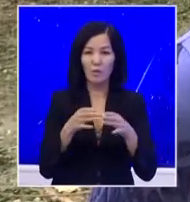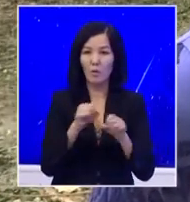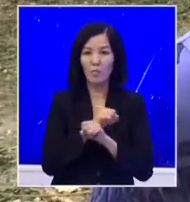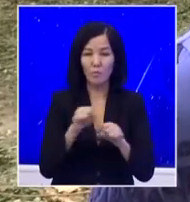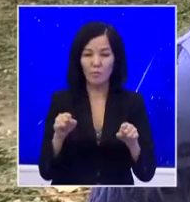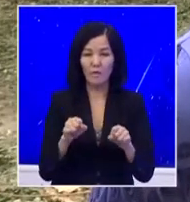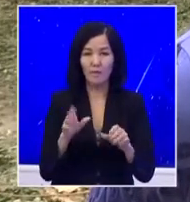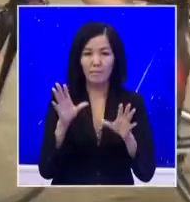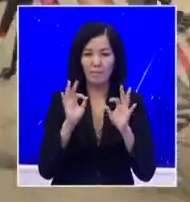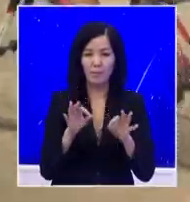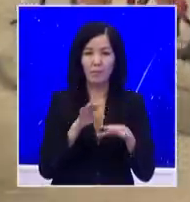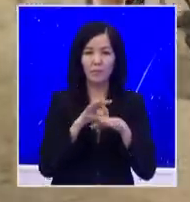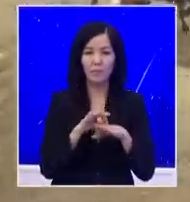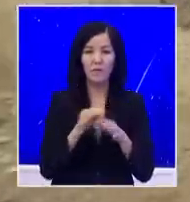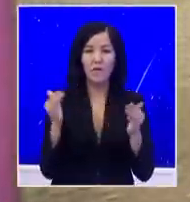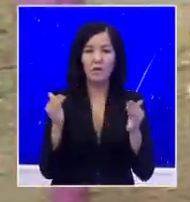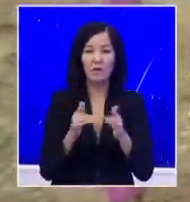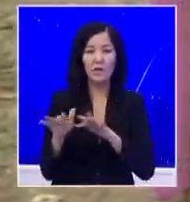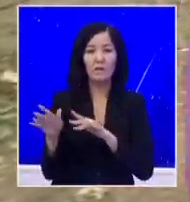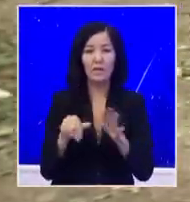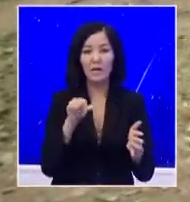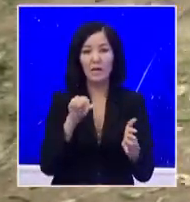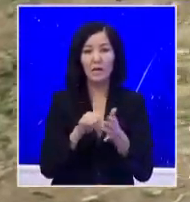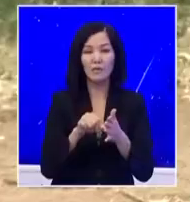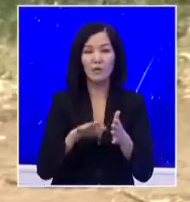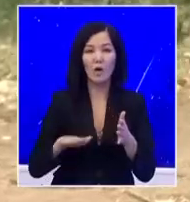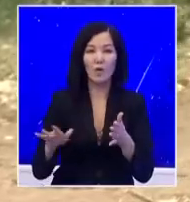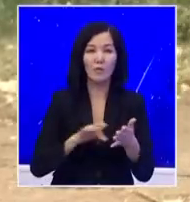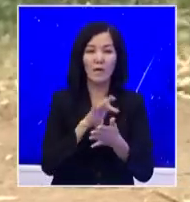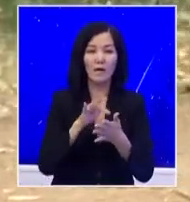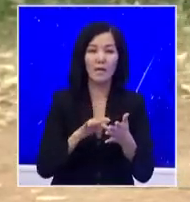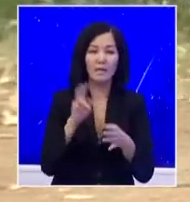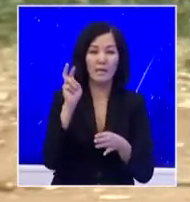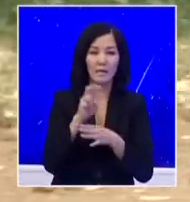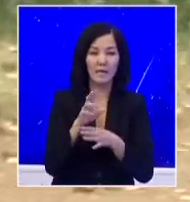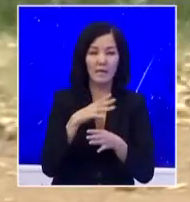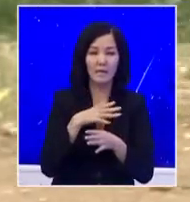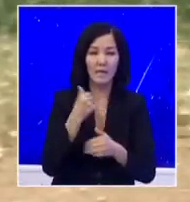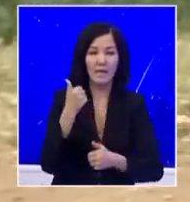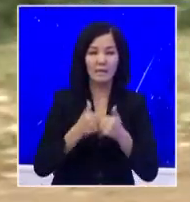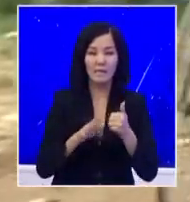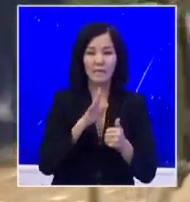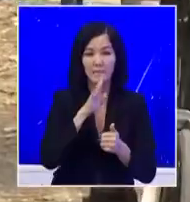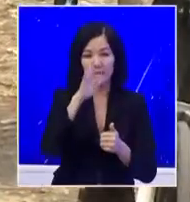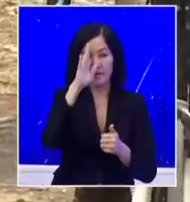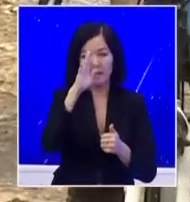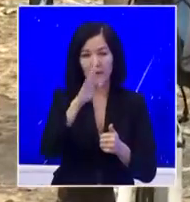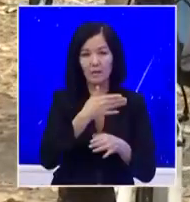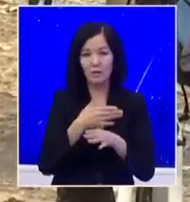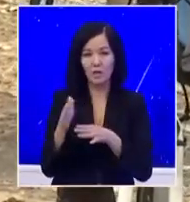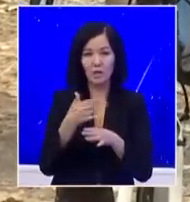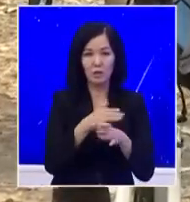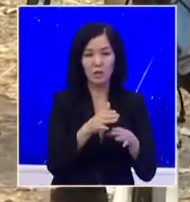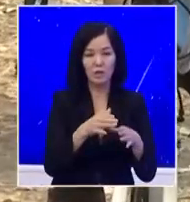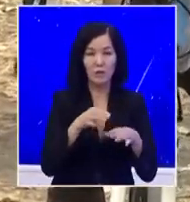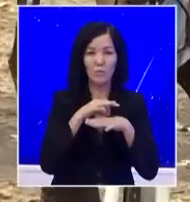Бәрі ойдағыдай өтті. Шағын шараға қатысушылар бірнеше аудан мен қаладан арнайы келді. Сайыс қыздар мен ұлдар арасында жекелей өтті.